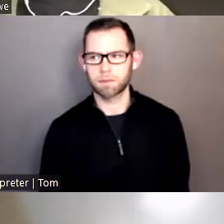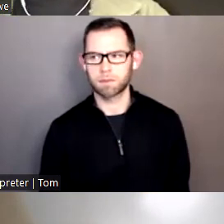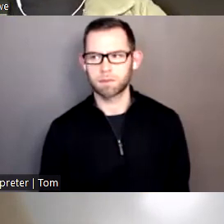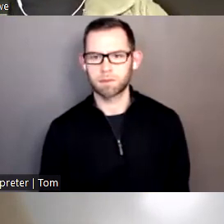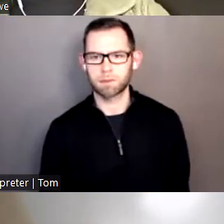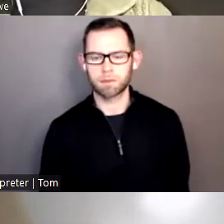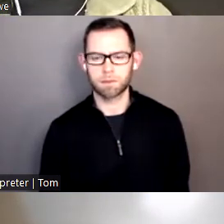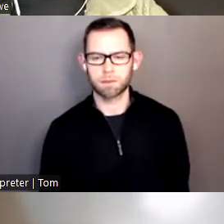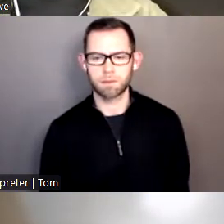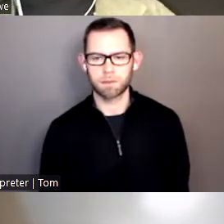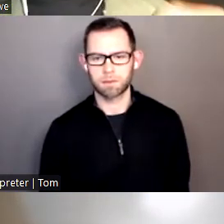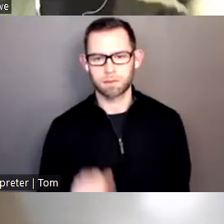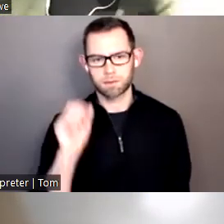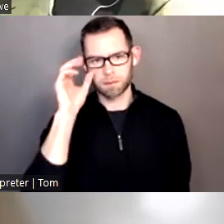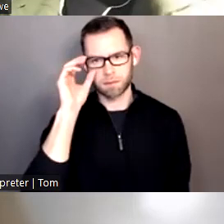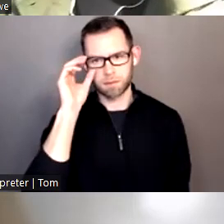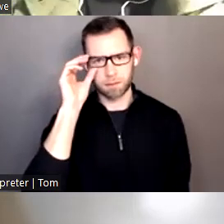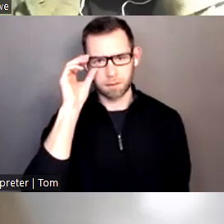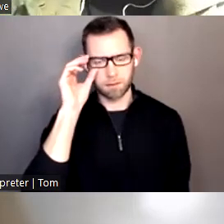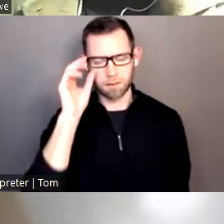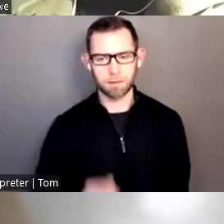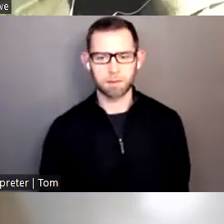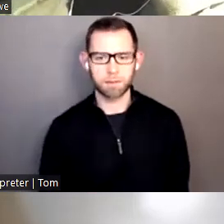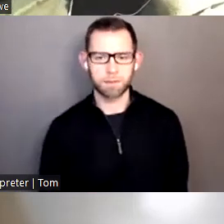qui bénéficie nous-mêmes et générations qui pour venir.